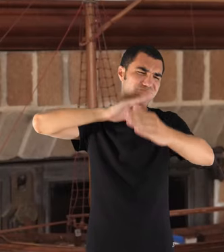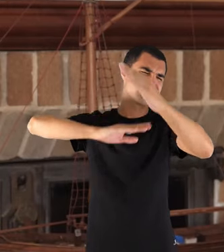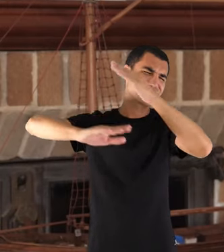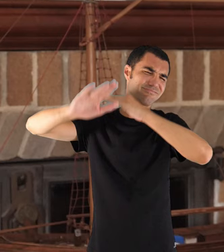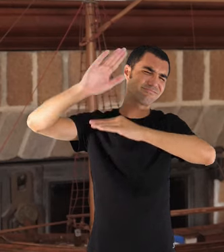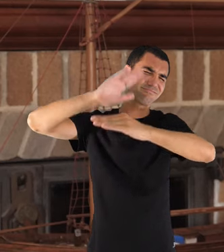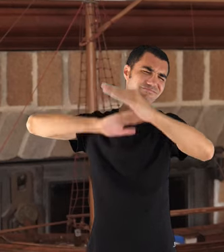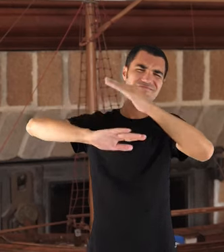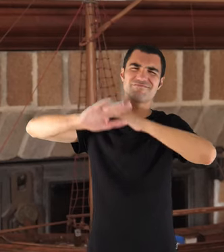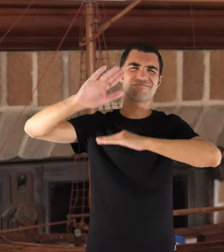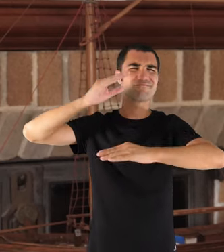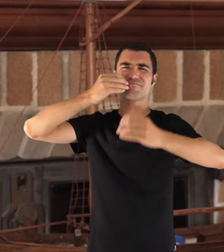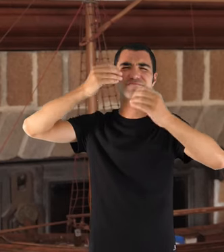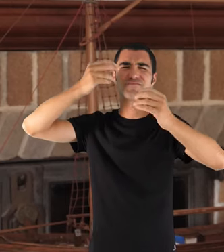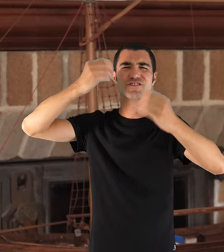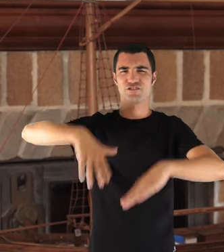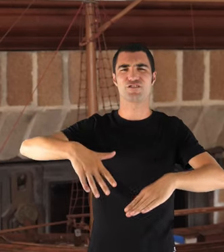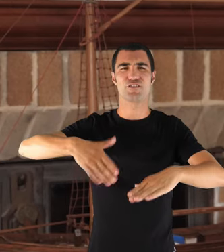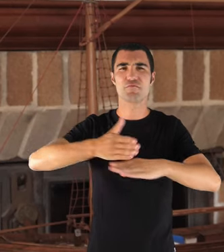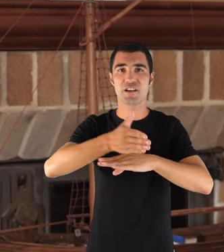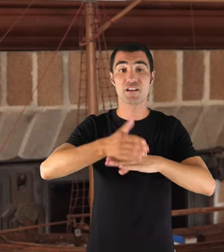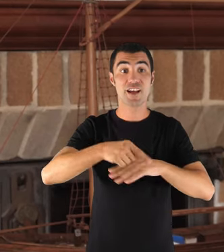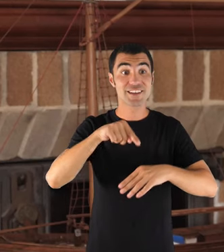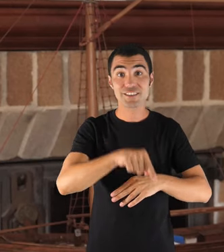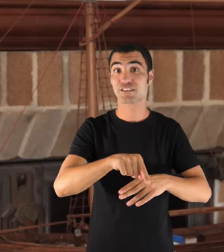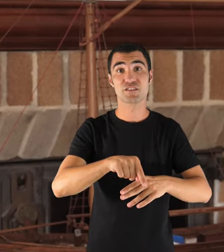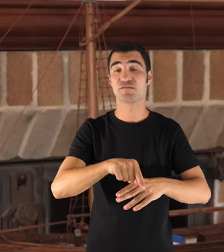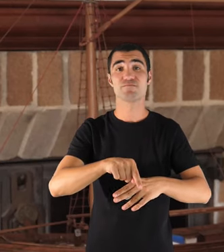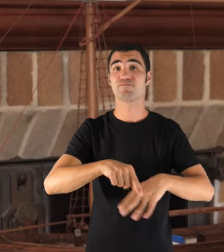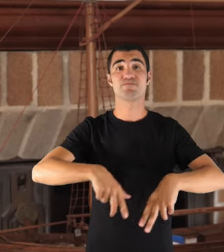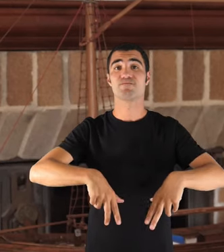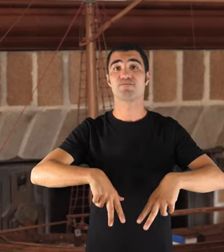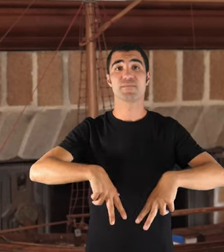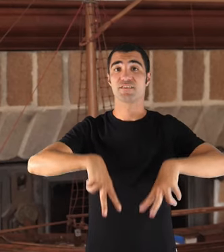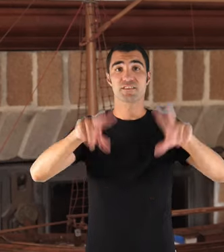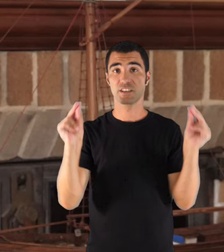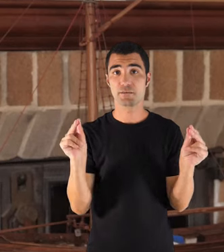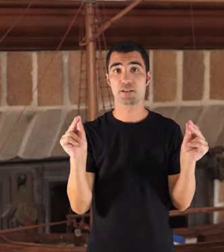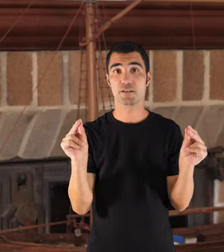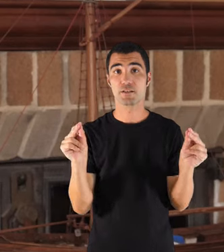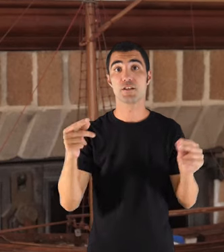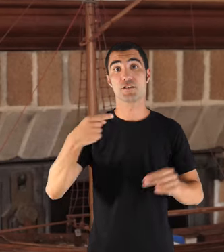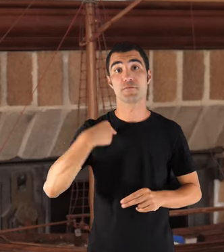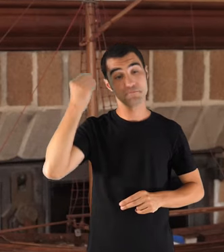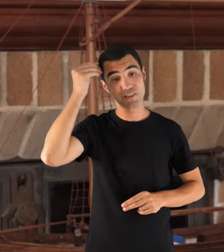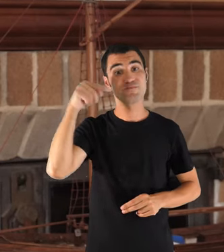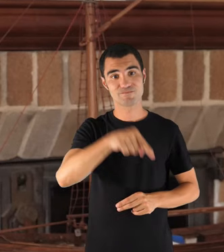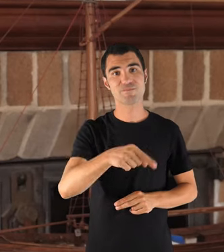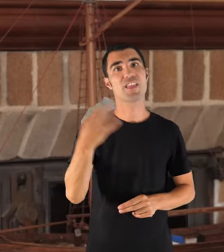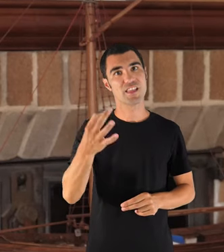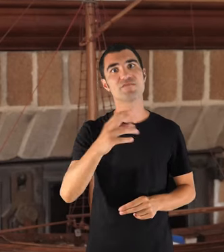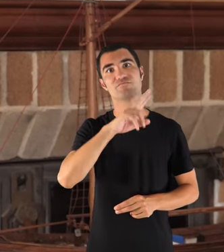Bueno, jo crec que el que haurien de conservar és el poc que queda. Ja